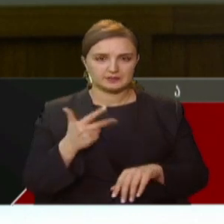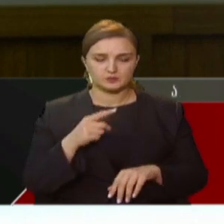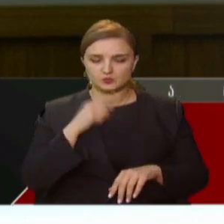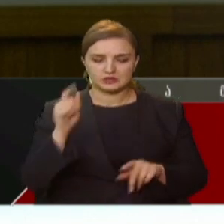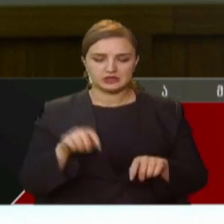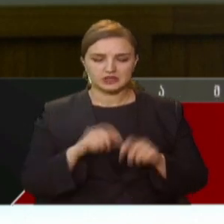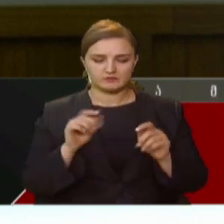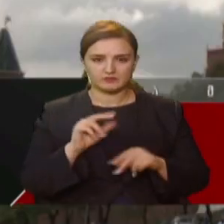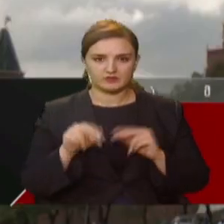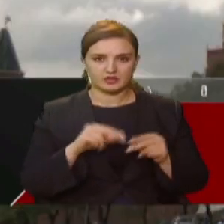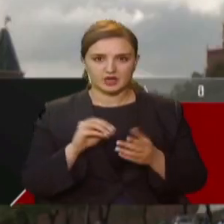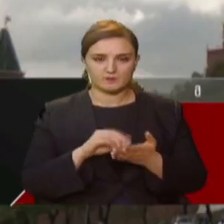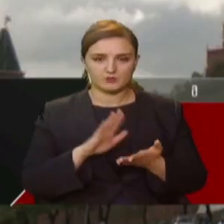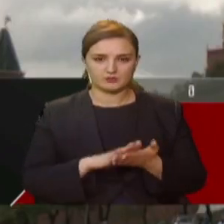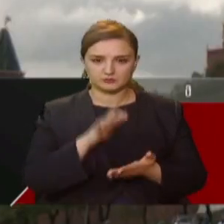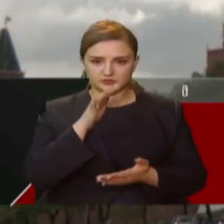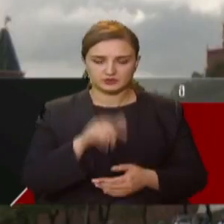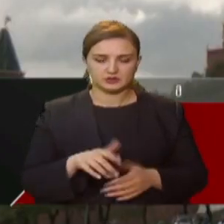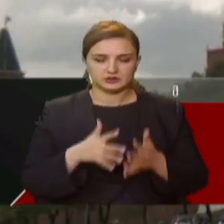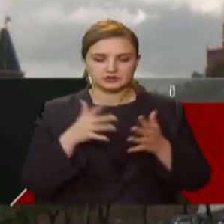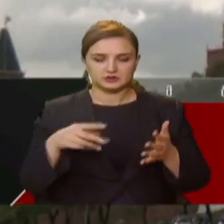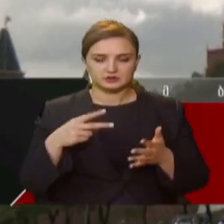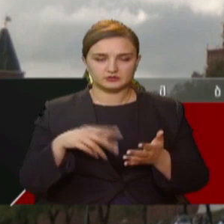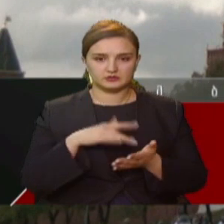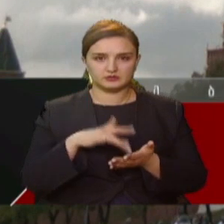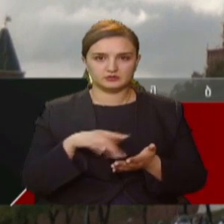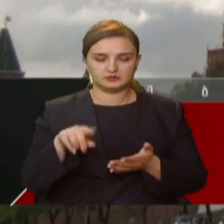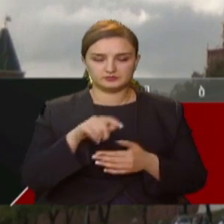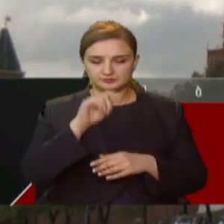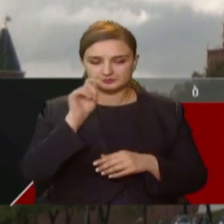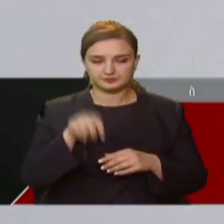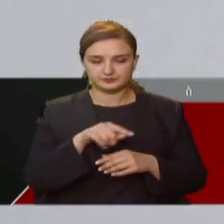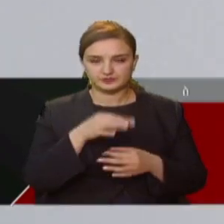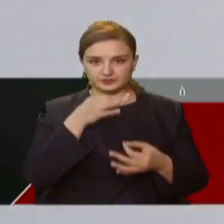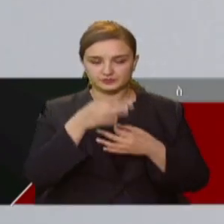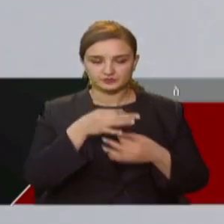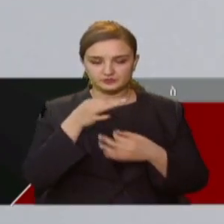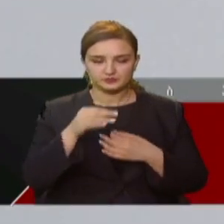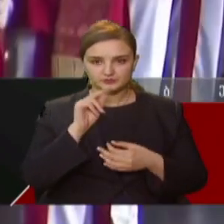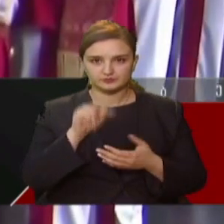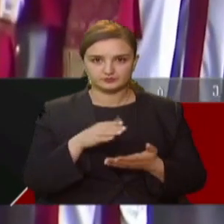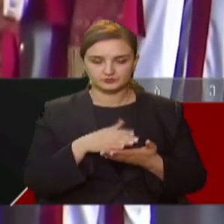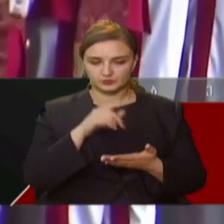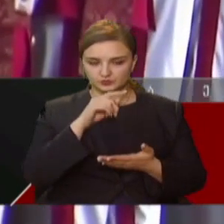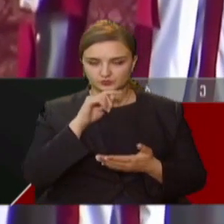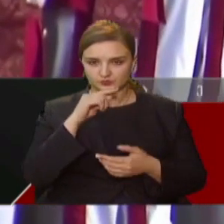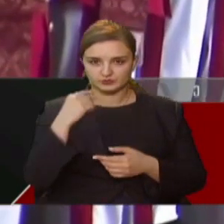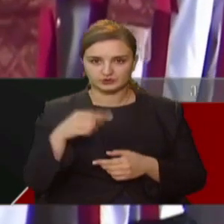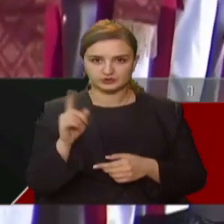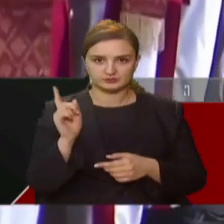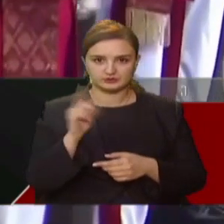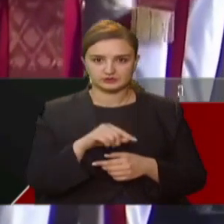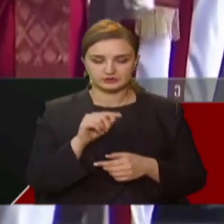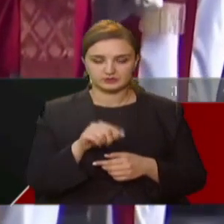darghvs gaformebis tanave. Didi oceuli summitze Ucrainis misamartit sapasxo braldebebi gaisma Rusetis mkhridanats.